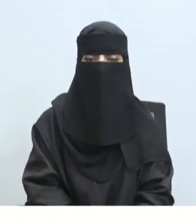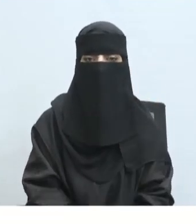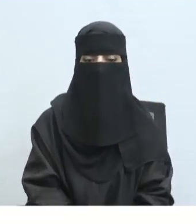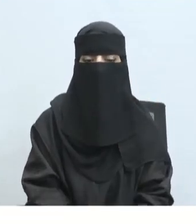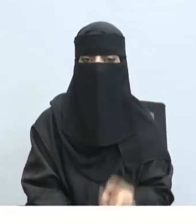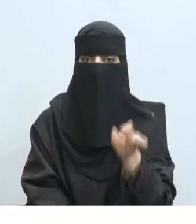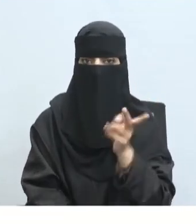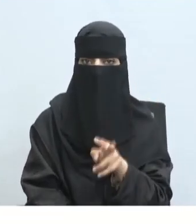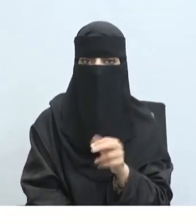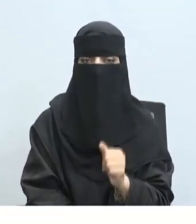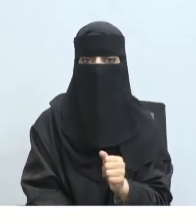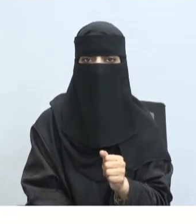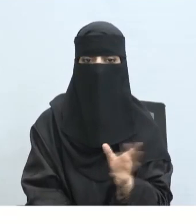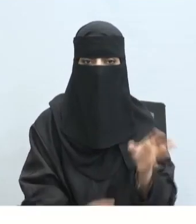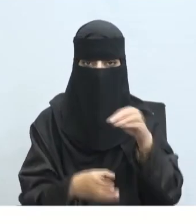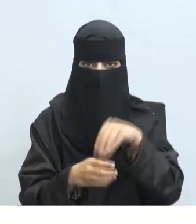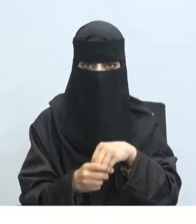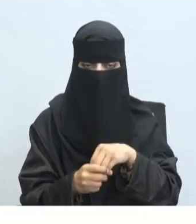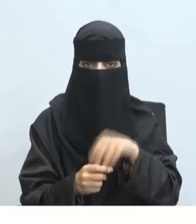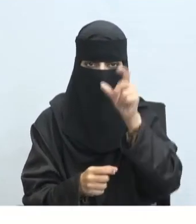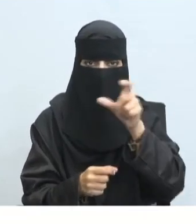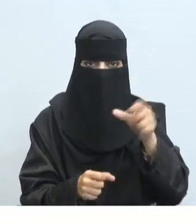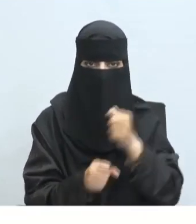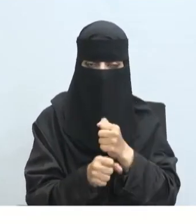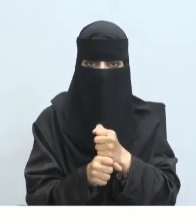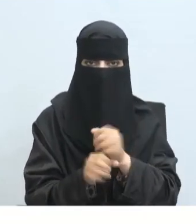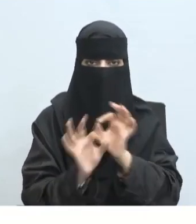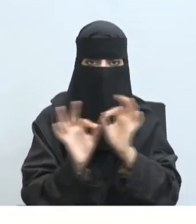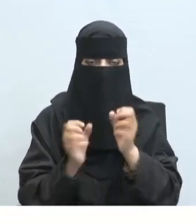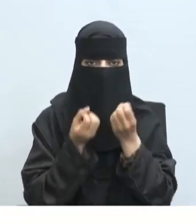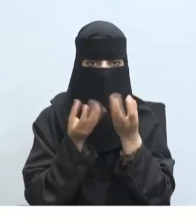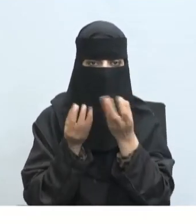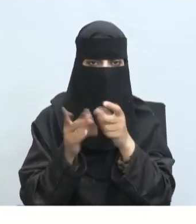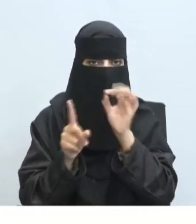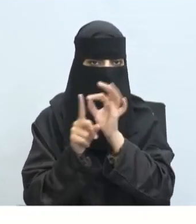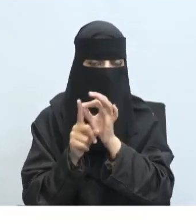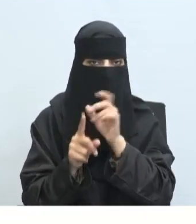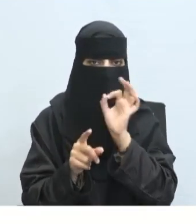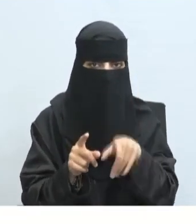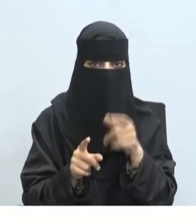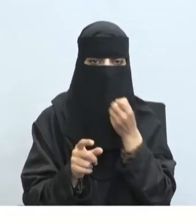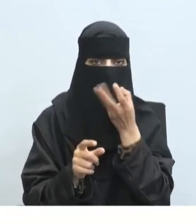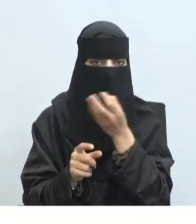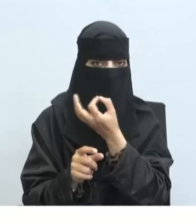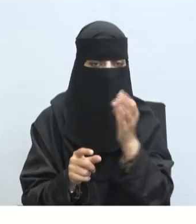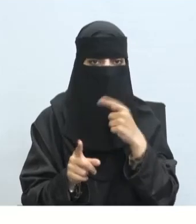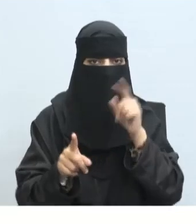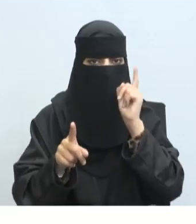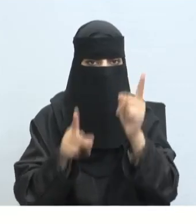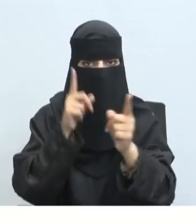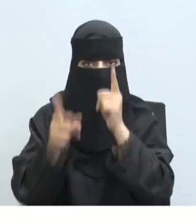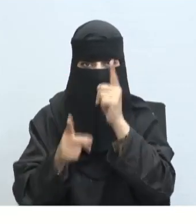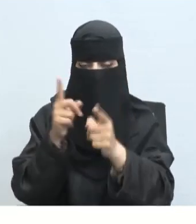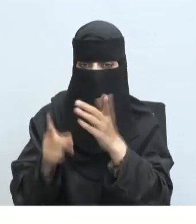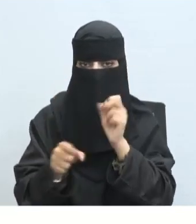ذكرنا ايضا حينما تضم مجموعه من الموظفين لابد ان توضح لهم الاهداف توضح لهم توجههم